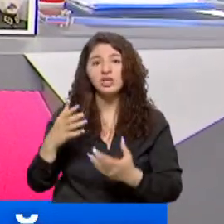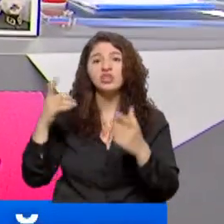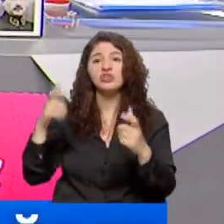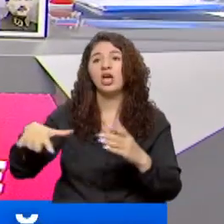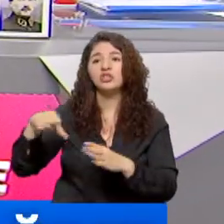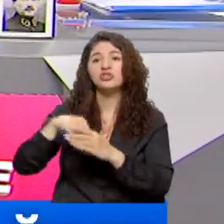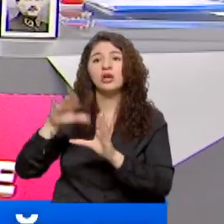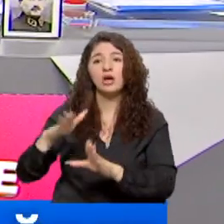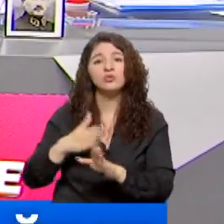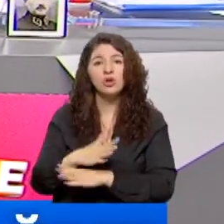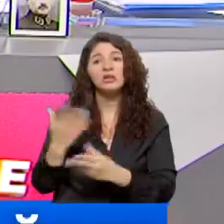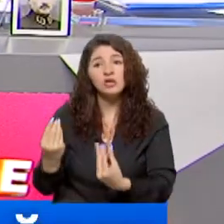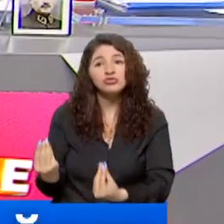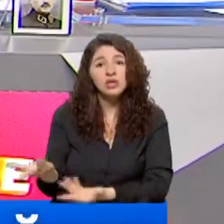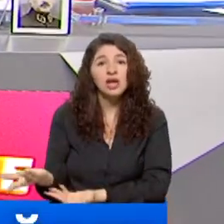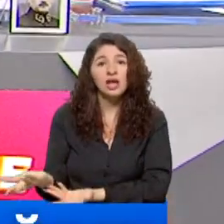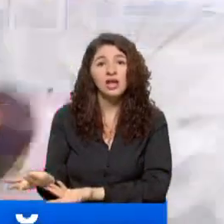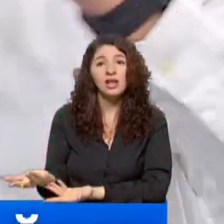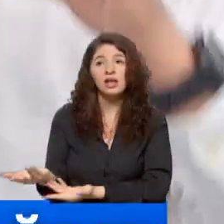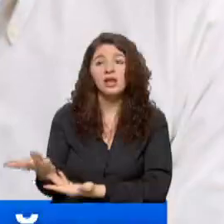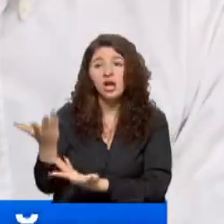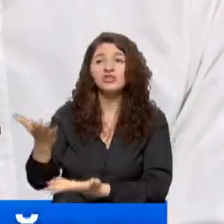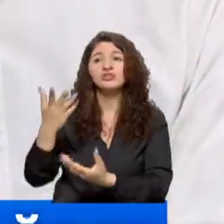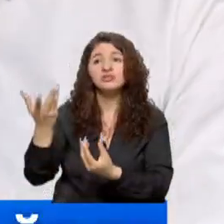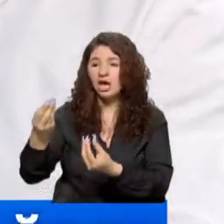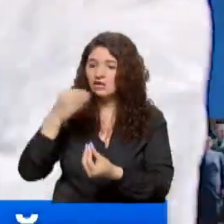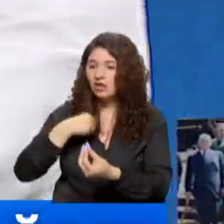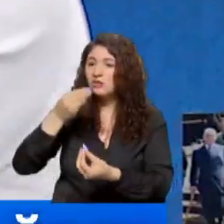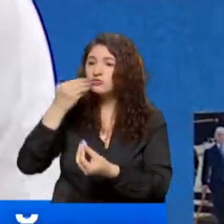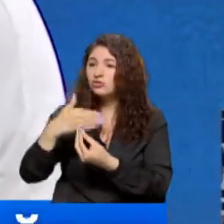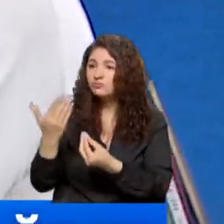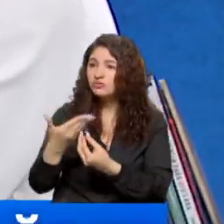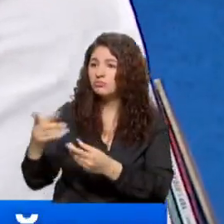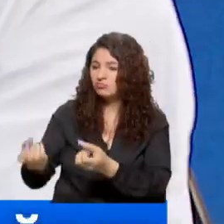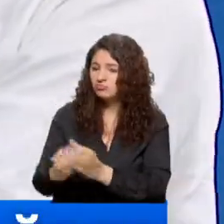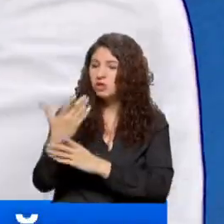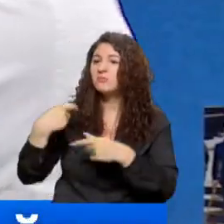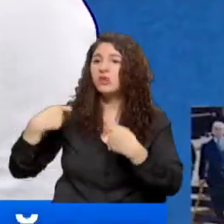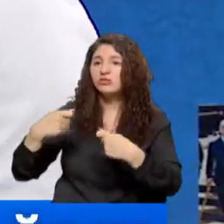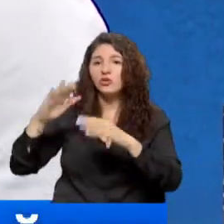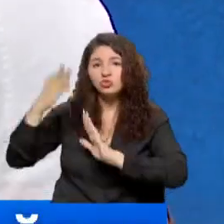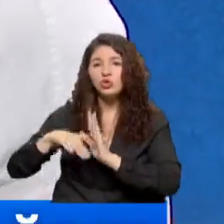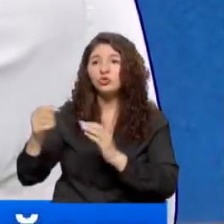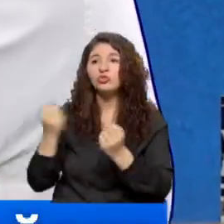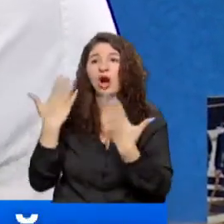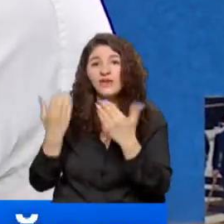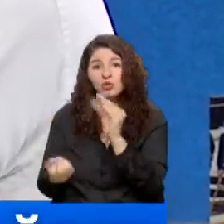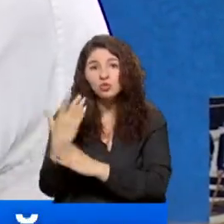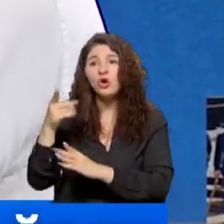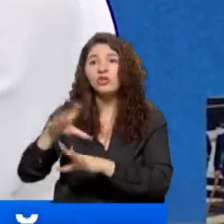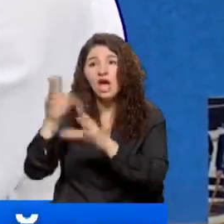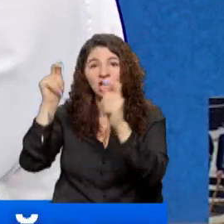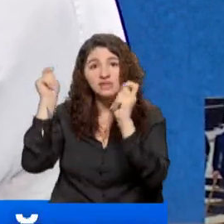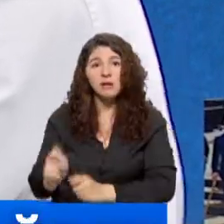şehrin içinde kaldı Burası doğru ne güzel kar işte sebzeli orada yetiştir işte nakliye maliyetini düşürür orada soğuk havanın kur